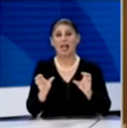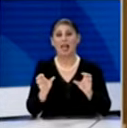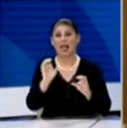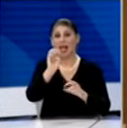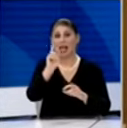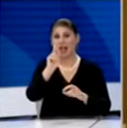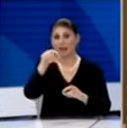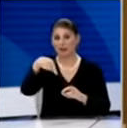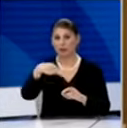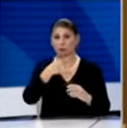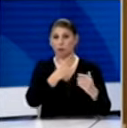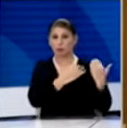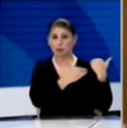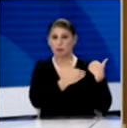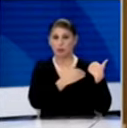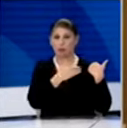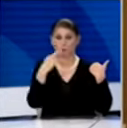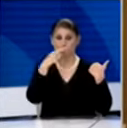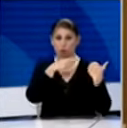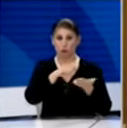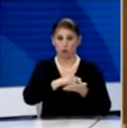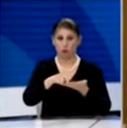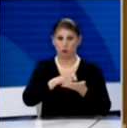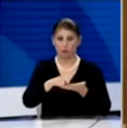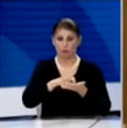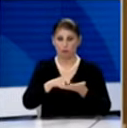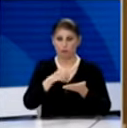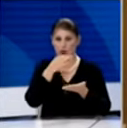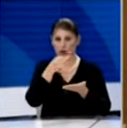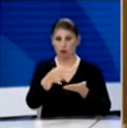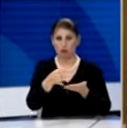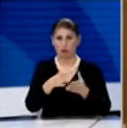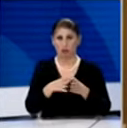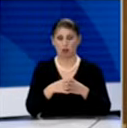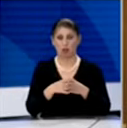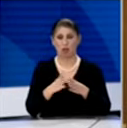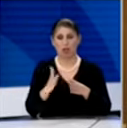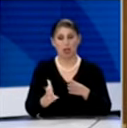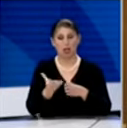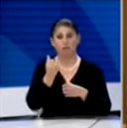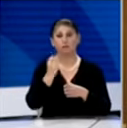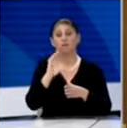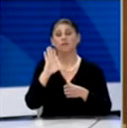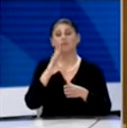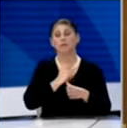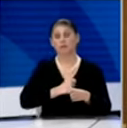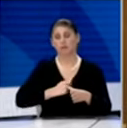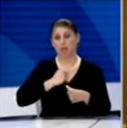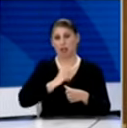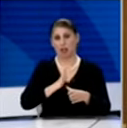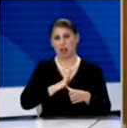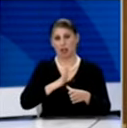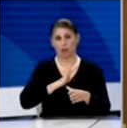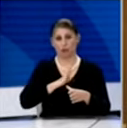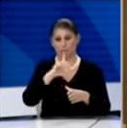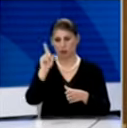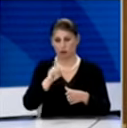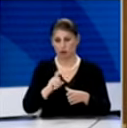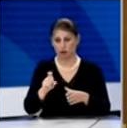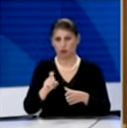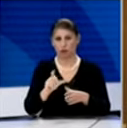είναι υπό την ευθύνη του Πρωθυπουργικού Γραφείου, να λέει ευτυχώς δεν θρηνήσαμε ανθρώπινες ζωές εκτός από κάτι